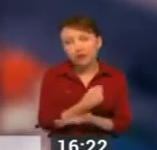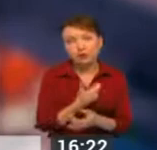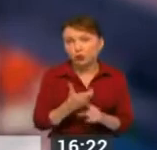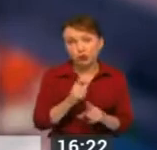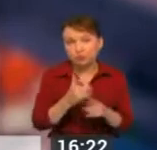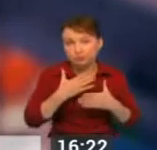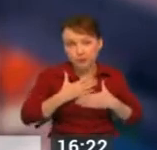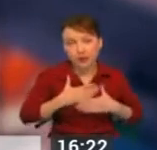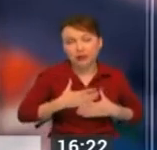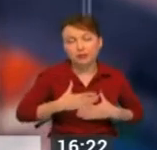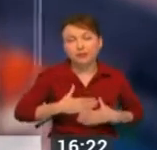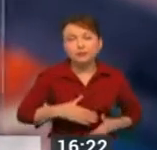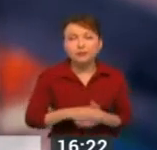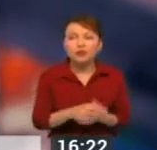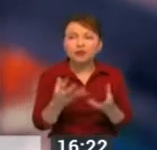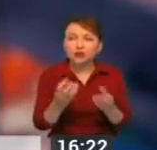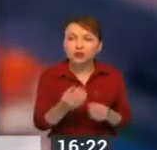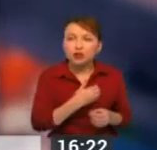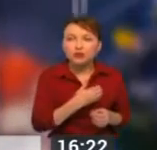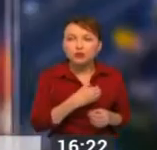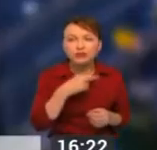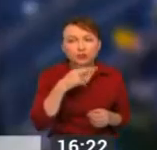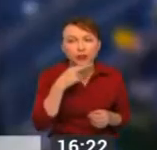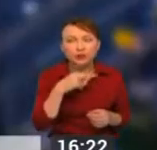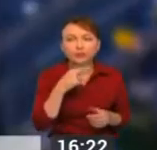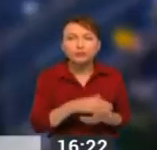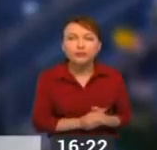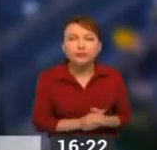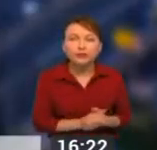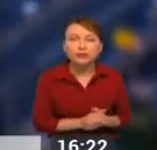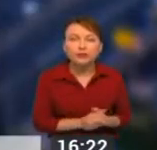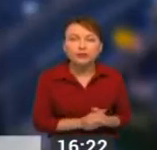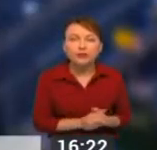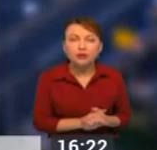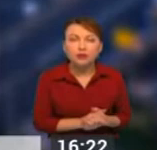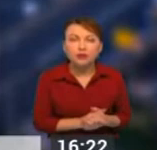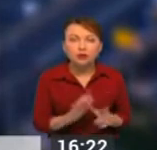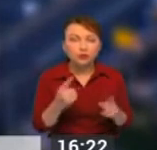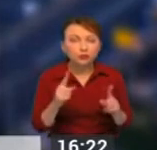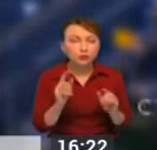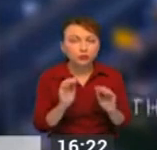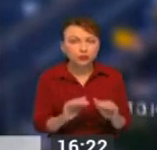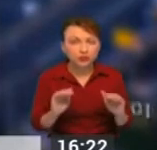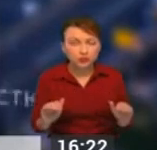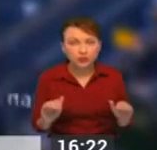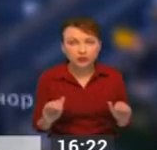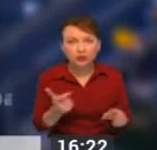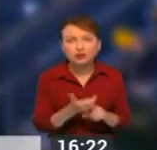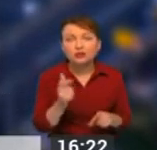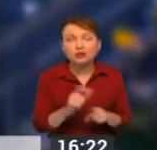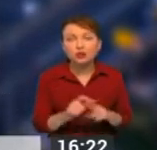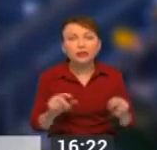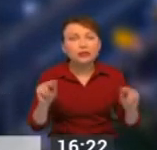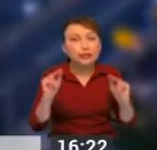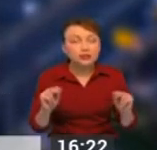очень приятно, вы знаете. Еще я хочу акцентировать один момент, что почему дети настолько искренне